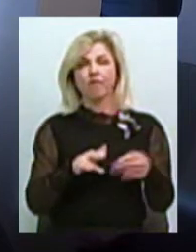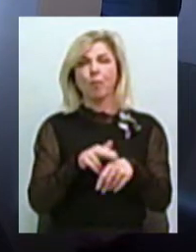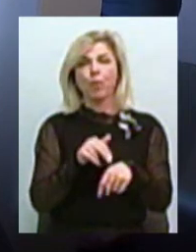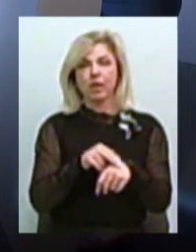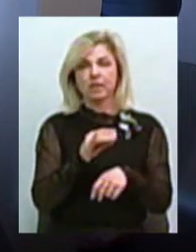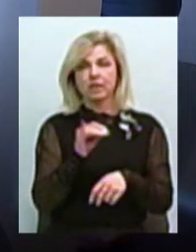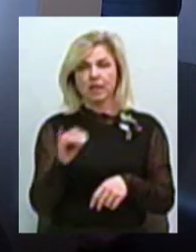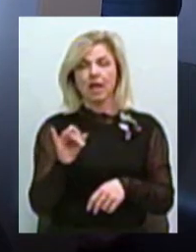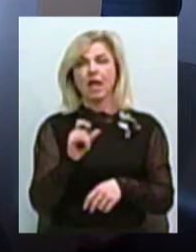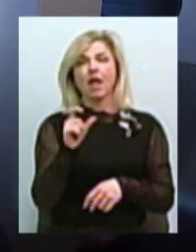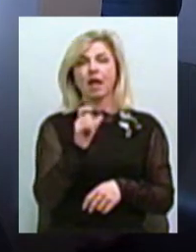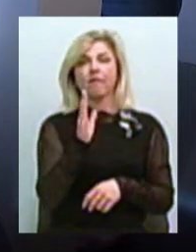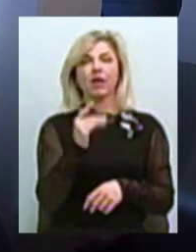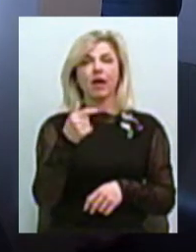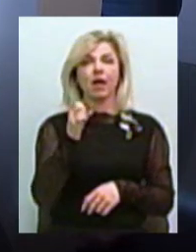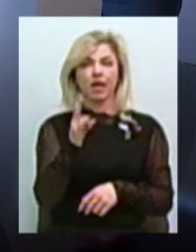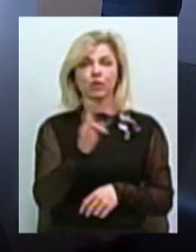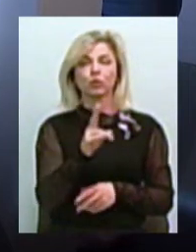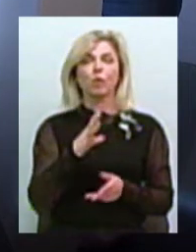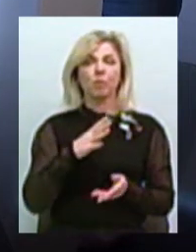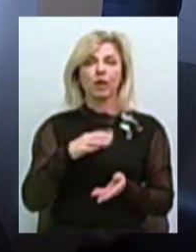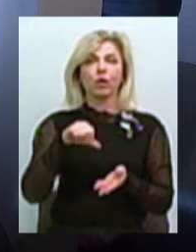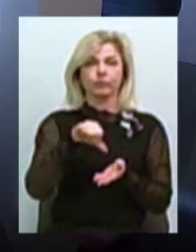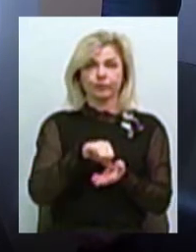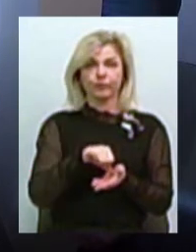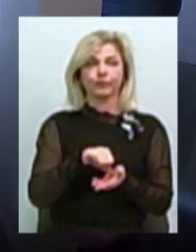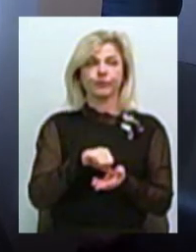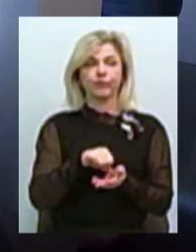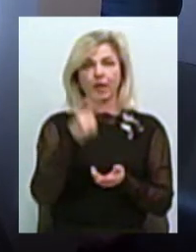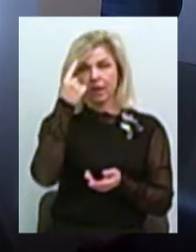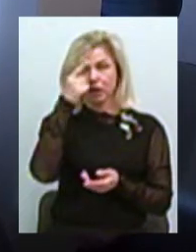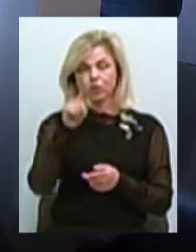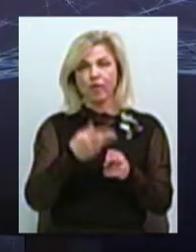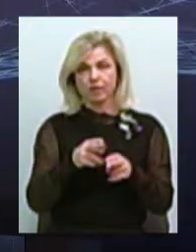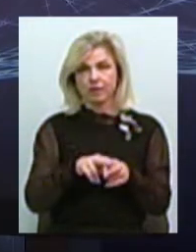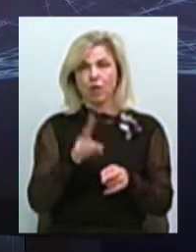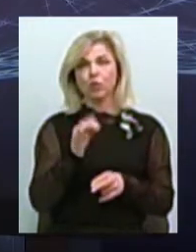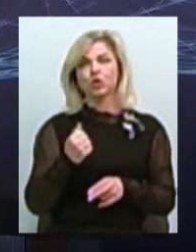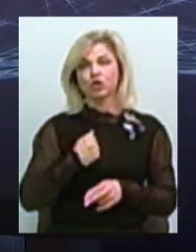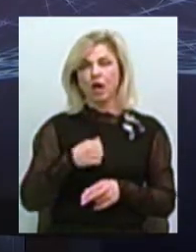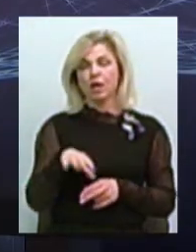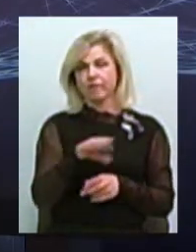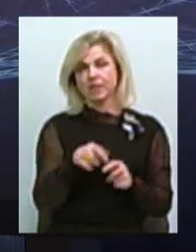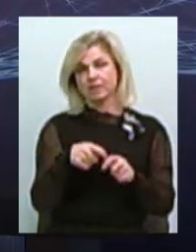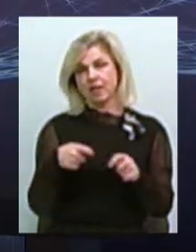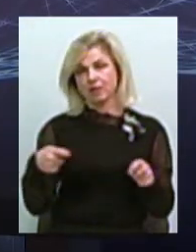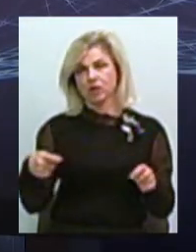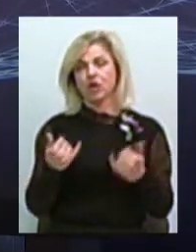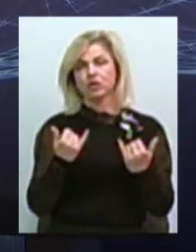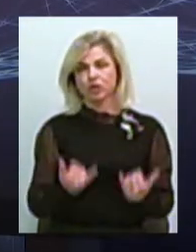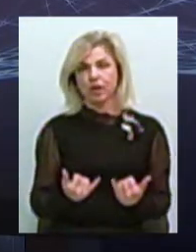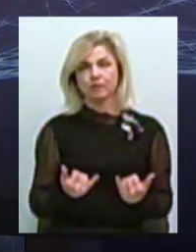і Євген, який безпосередньо був людини, хто ініціював, але от, на превеликий жаль, все затримується. І зараз, наскільки мені